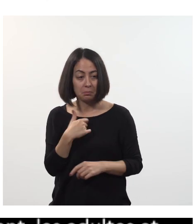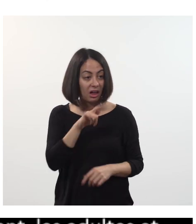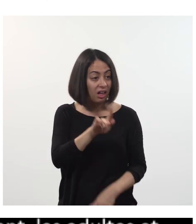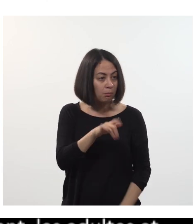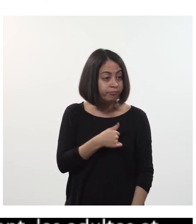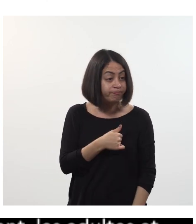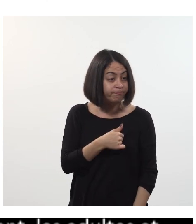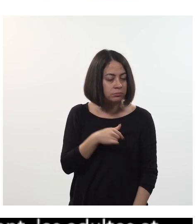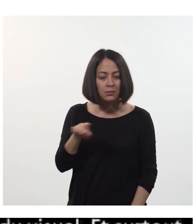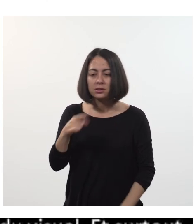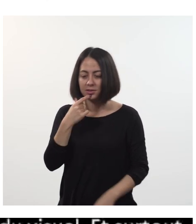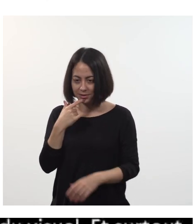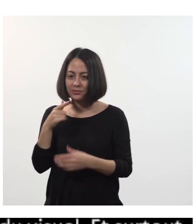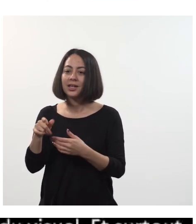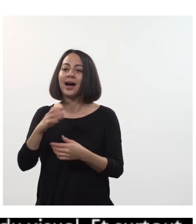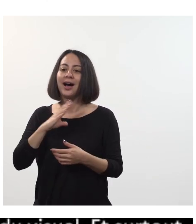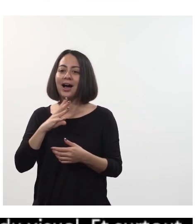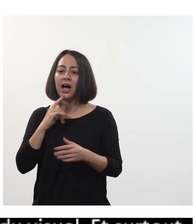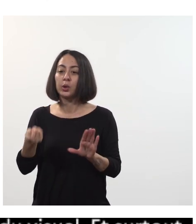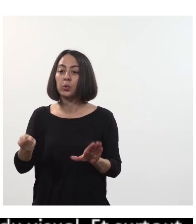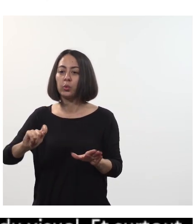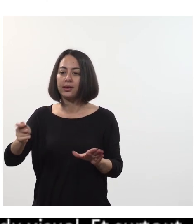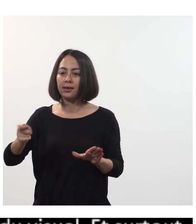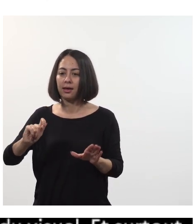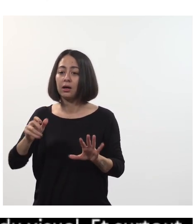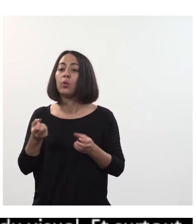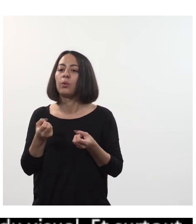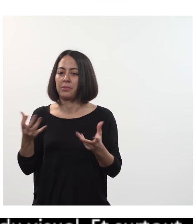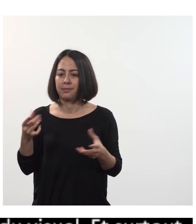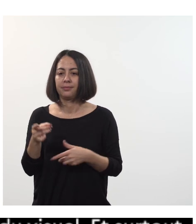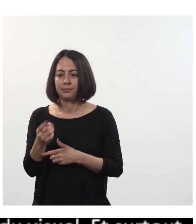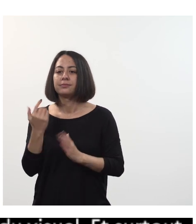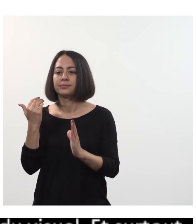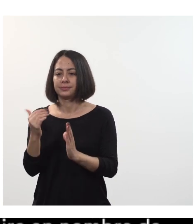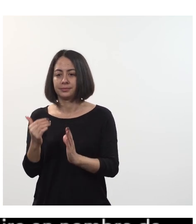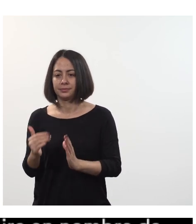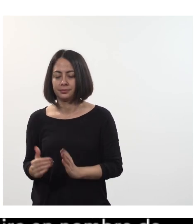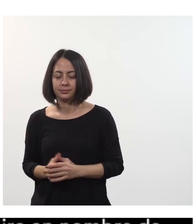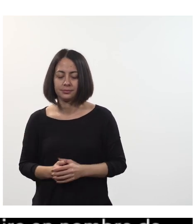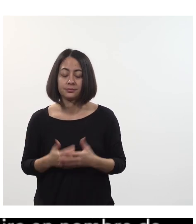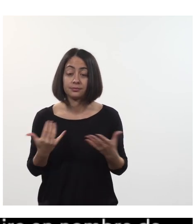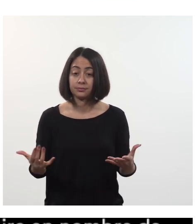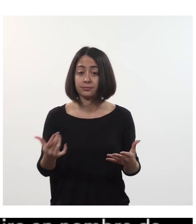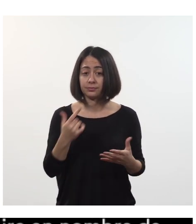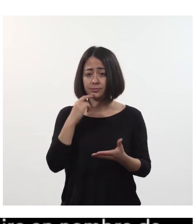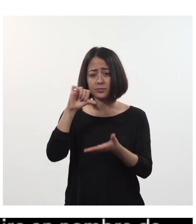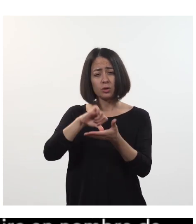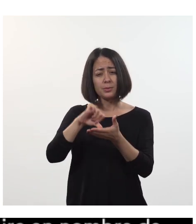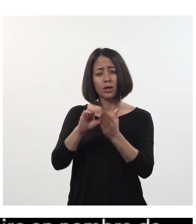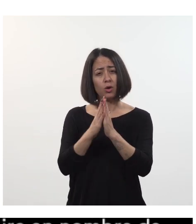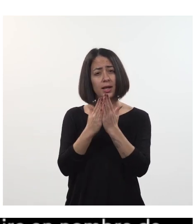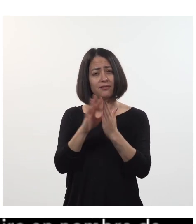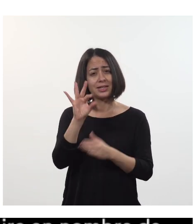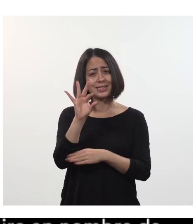hôtelier. Donc, ça permet d'avoir des repères au moment du repas. Ensuite, au milieu, donc, vous avez un livre de 50 recettes et